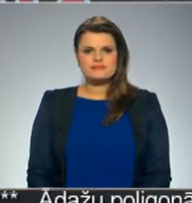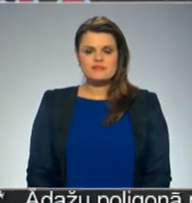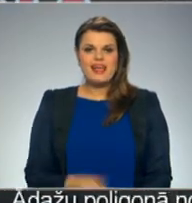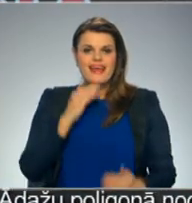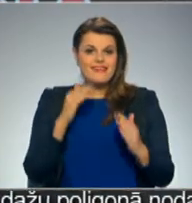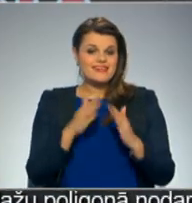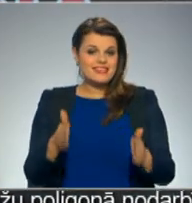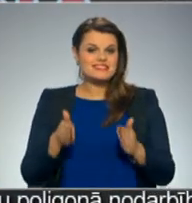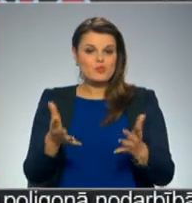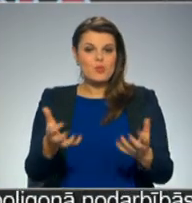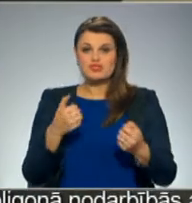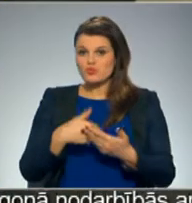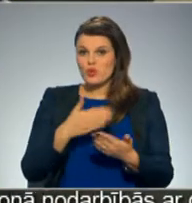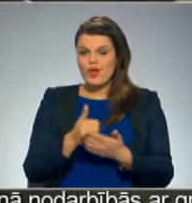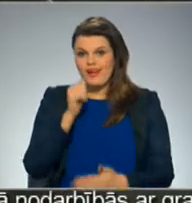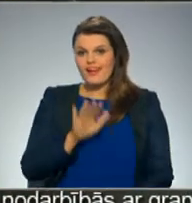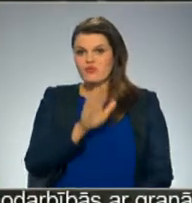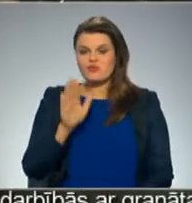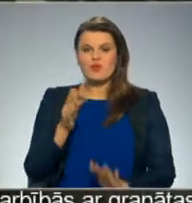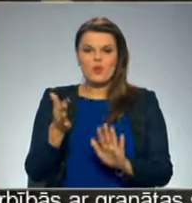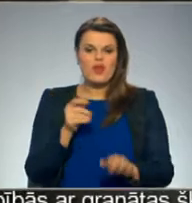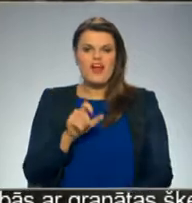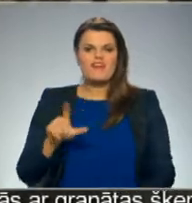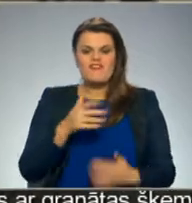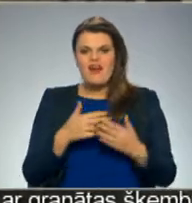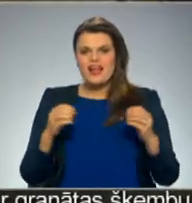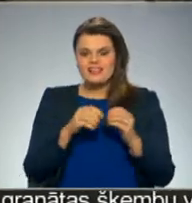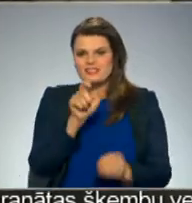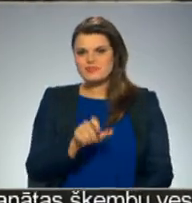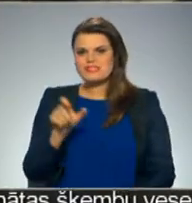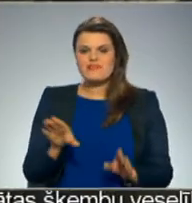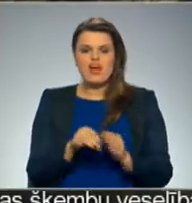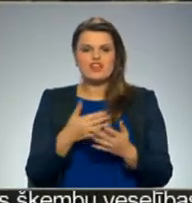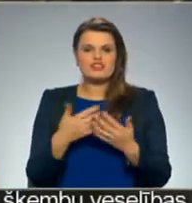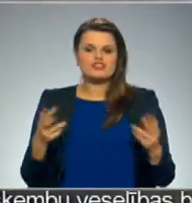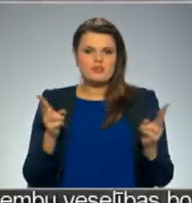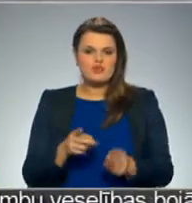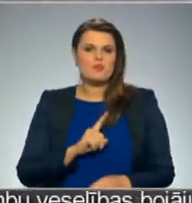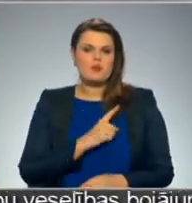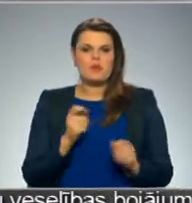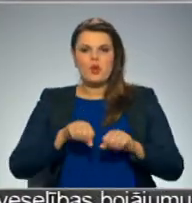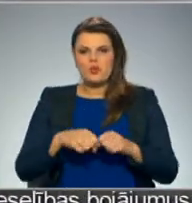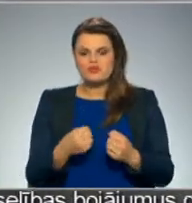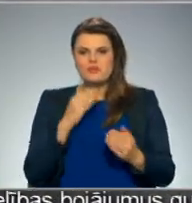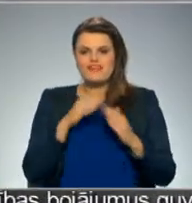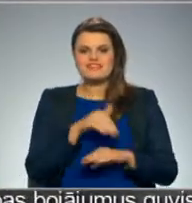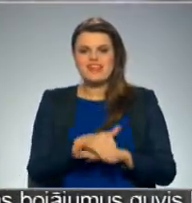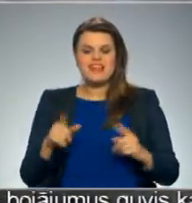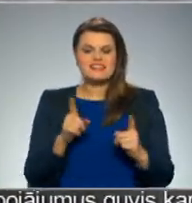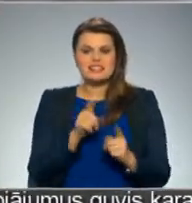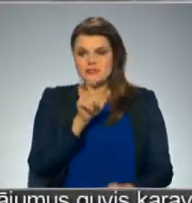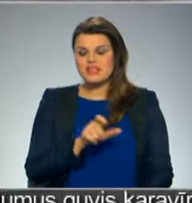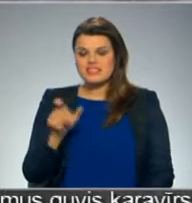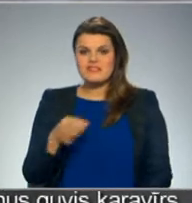Rēzeknes slimnīcas uzņemšanas nodaļā ikdienu nonāk vairāki desmitī cilvēku ar dažādām traumām un lūzumiem. Rēzeknes ielā sastaptī iedzīvotāji